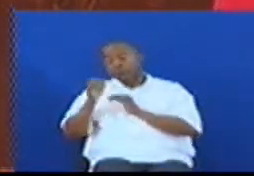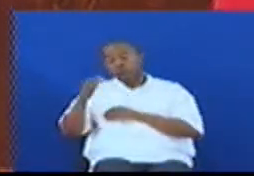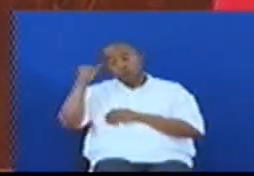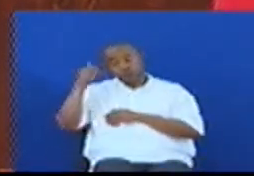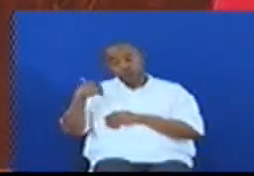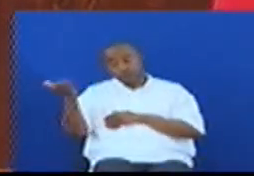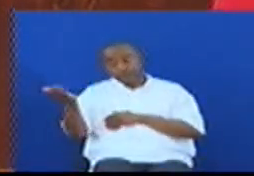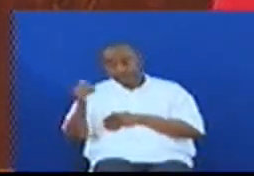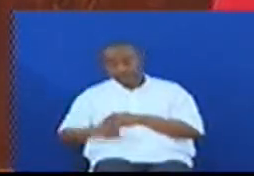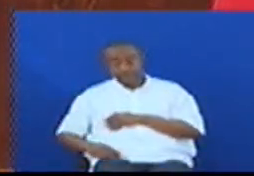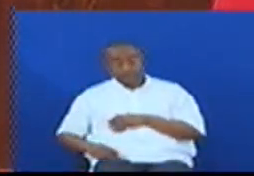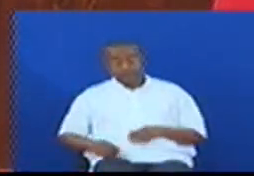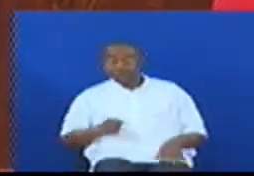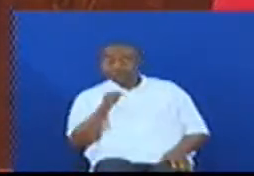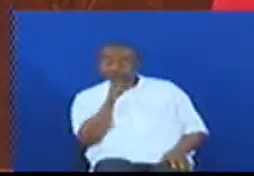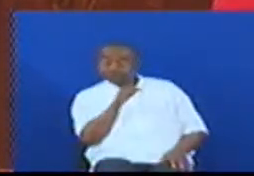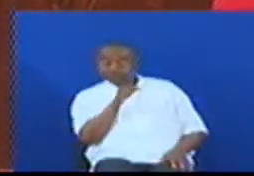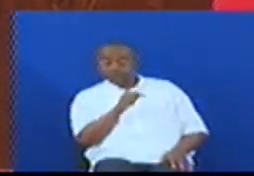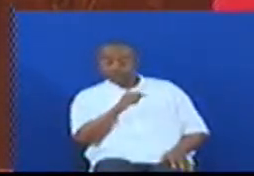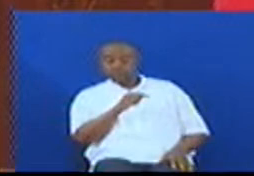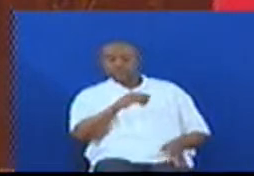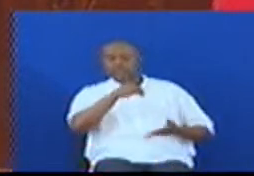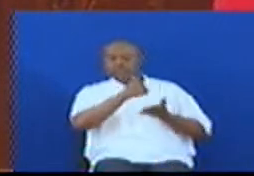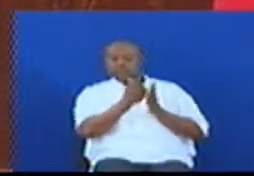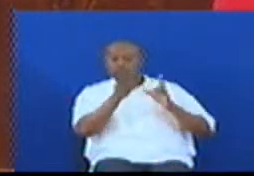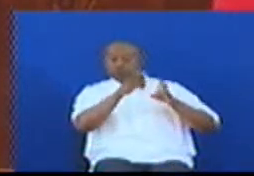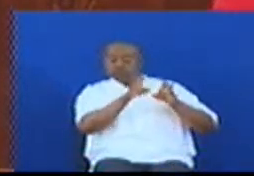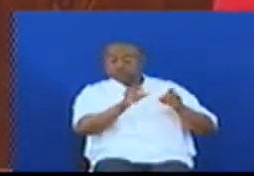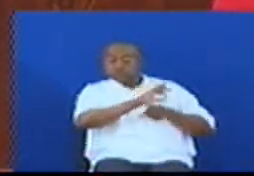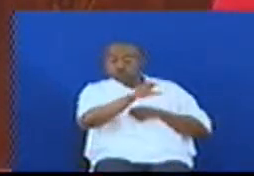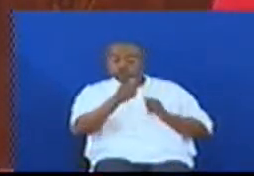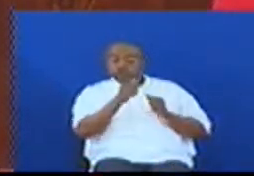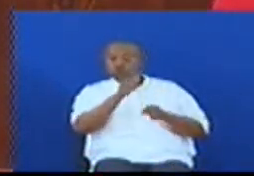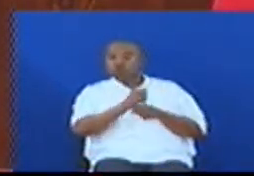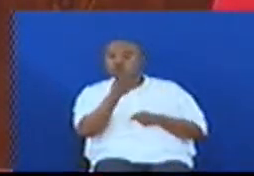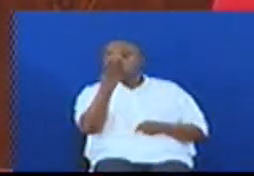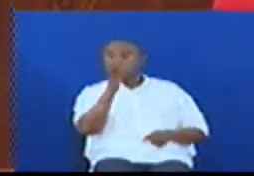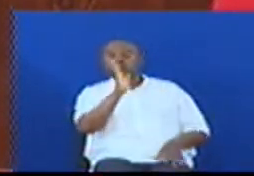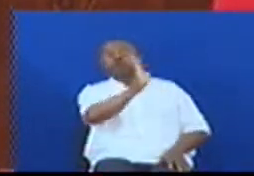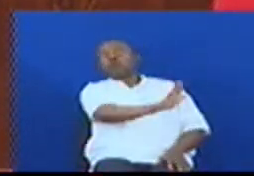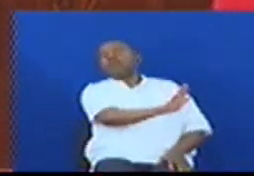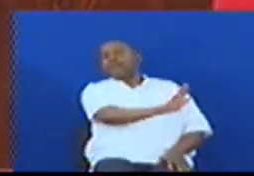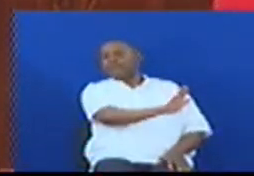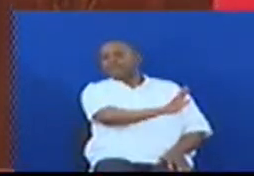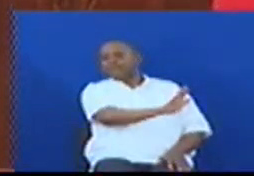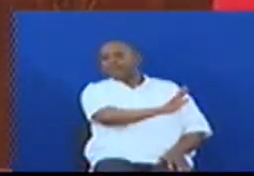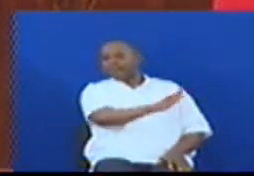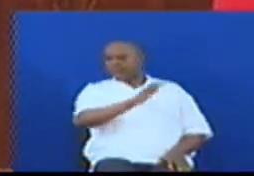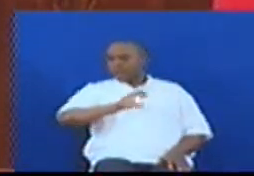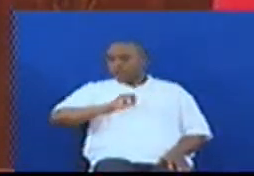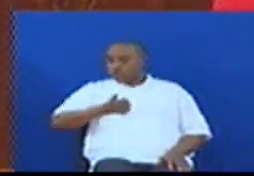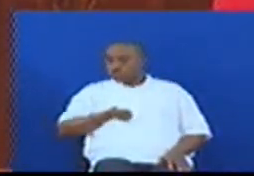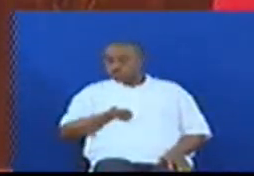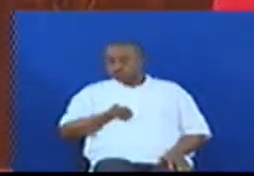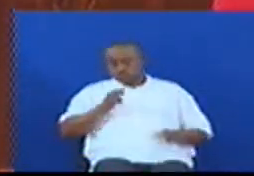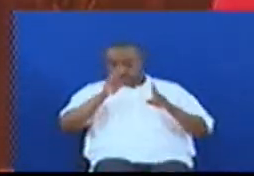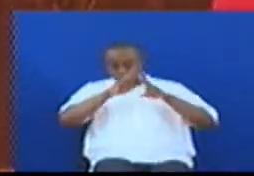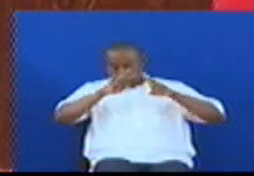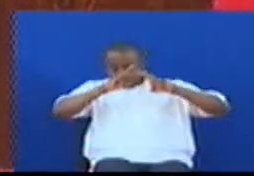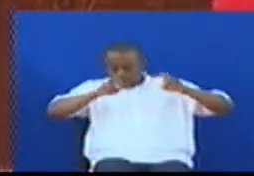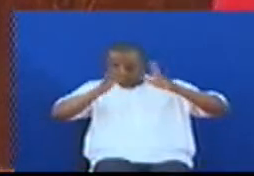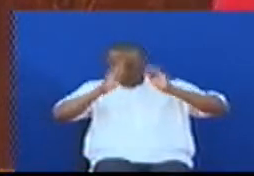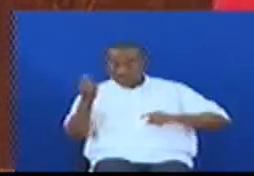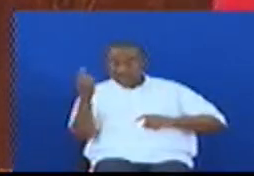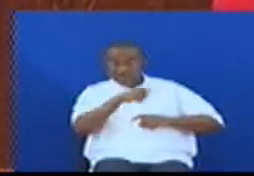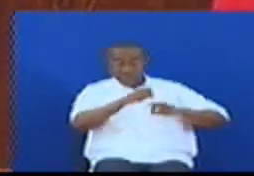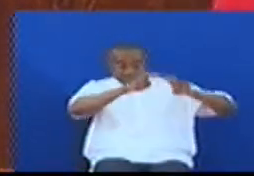Kama idara ya ukaguzi wa ndani imeweza kusimamishwa kupisha ukaguzi wa CAG,